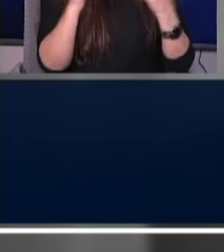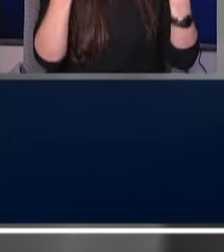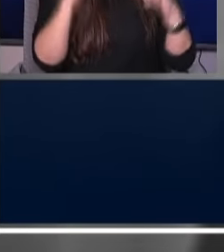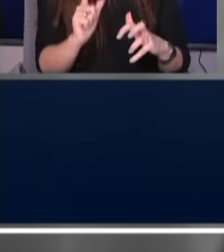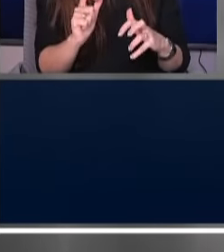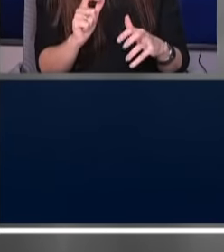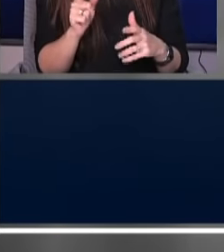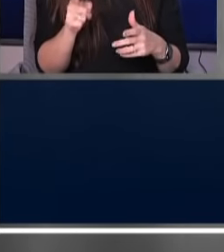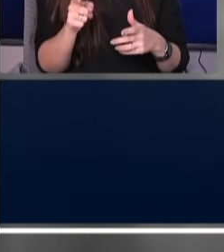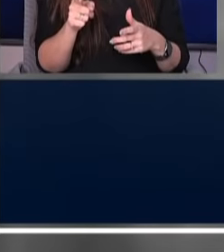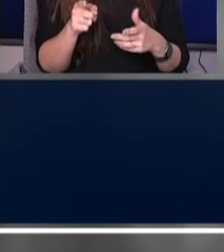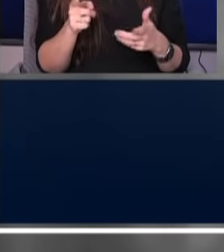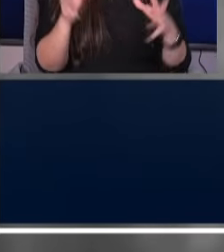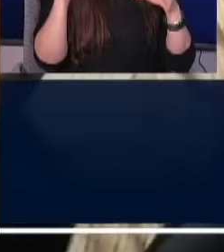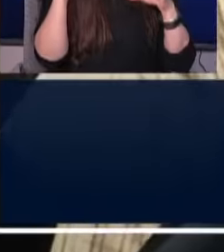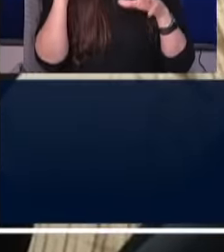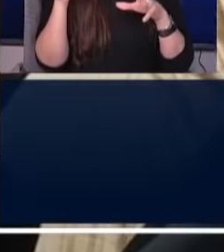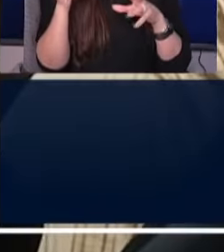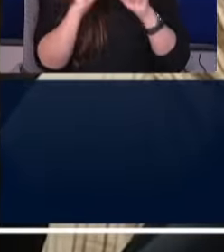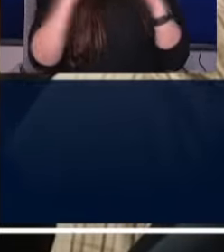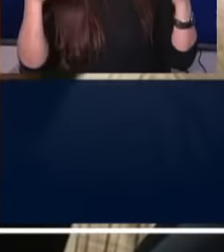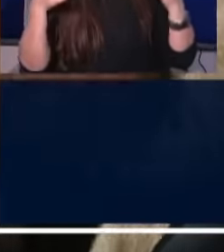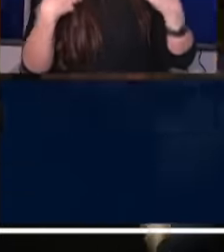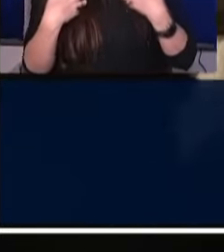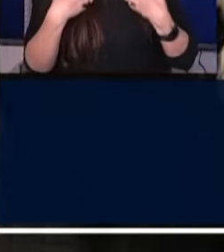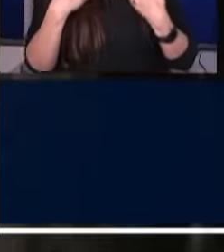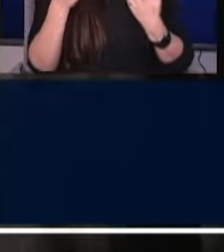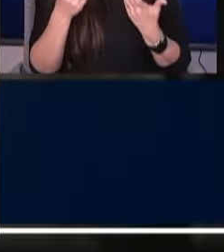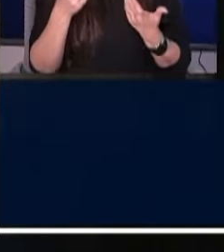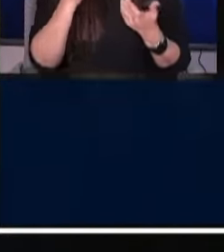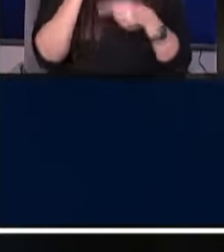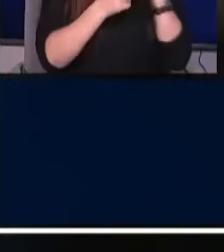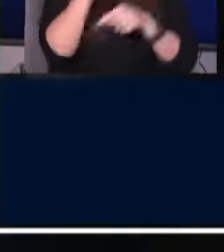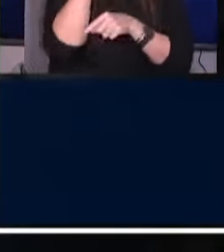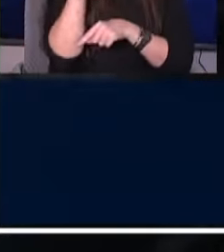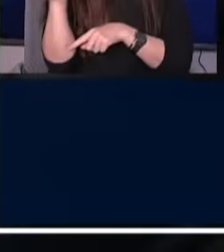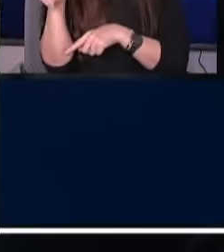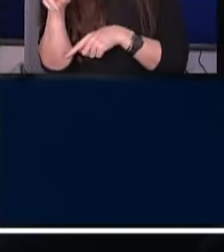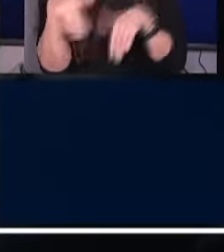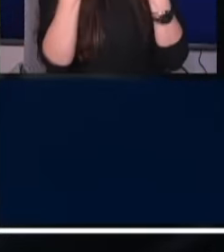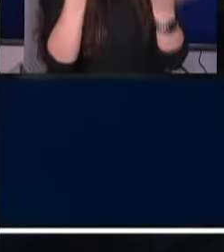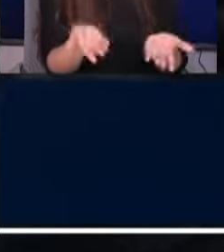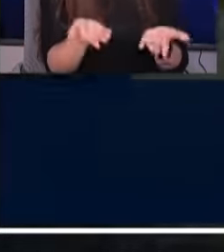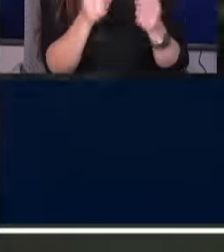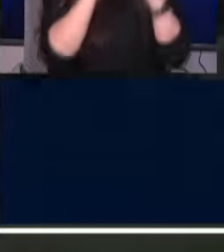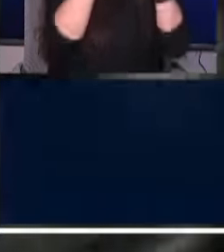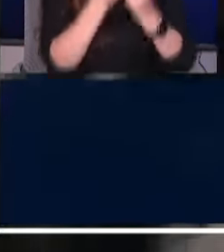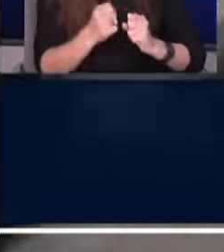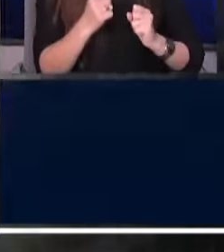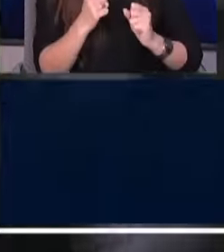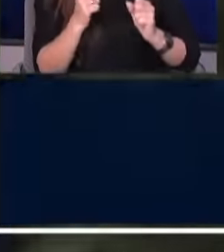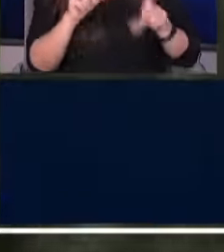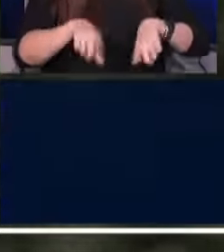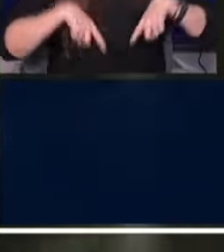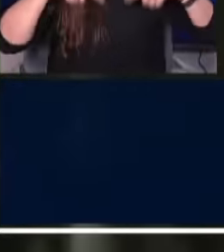ובס, נחש מבעל לסעוד וחמש נזירות וגבר. בשנת 2002 הוענק לו אוסקר על מפעל חיים, וב-2009 העניק